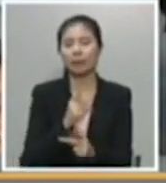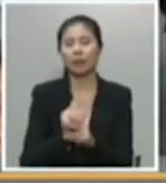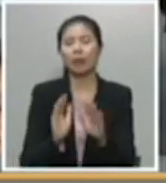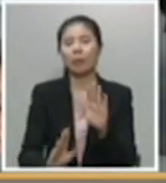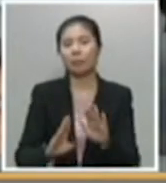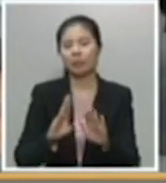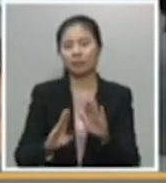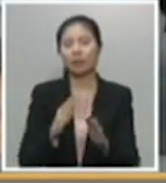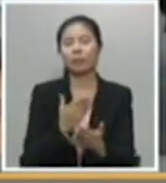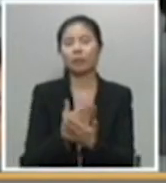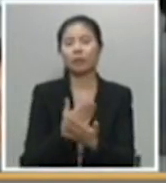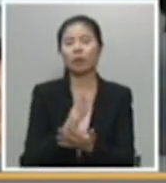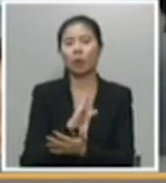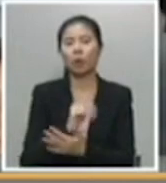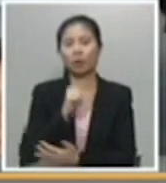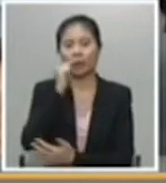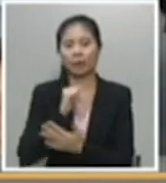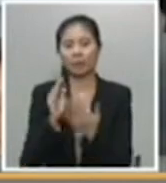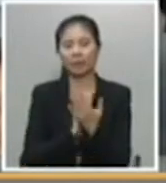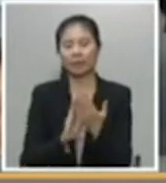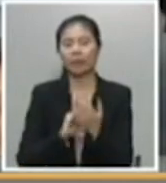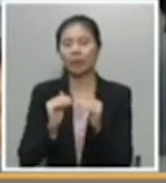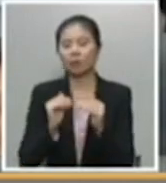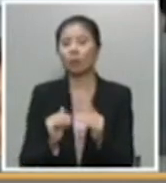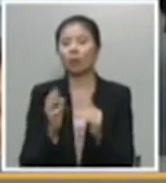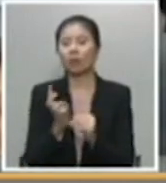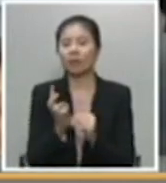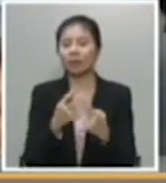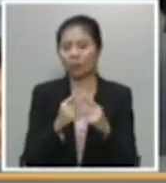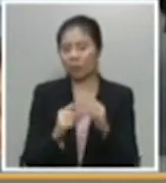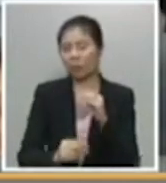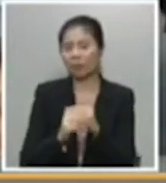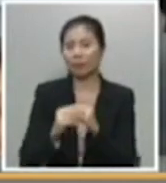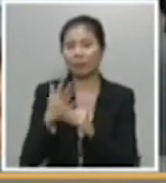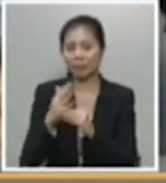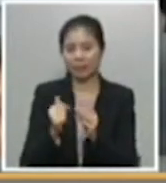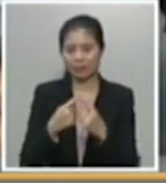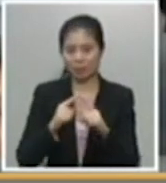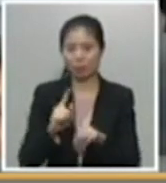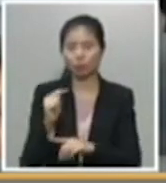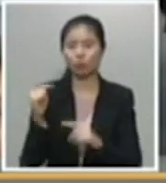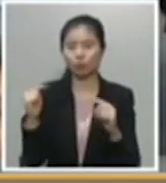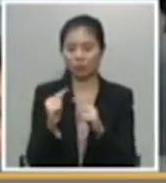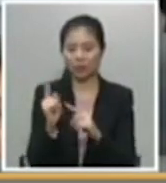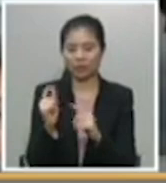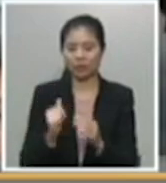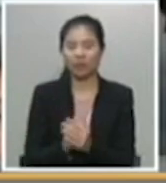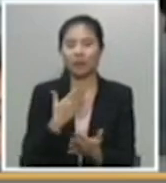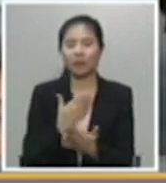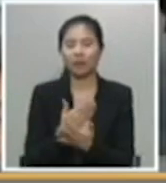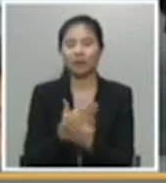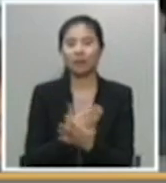นั้นเอาว่าอยู่คงที่แล้วกันนะครับลดลงนิดหน่อยแต่ไม่ได้เพิ่มขึ้นเพราะนั้นคำถามที่ตามมาเนี่ยก็คือเก็บภาษี